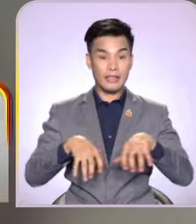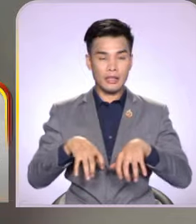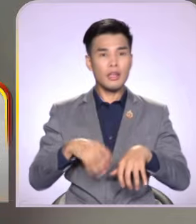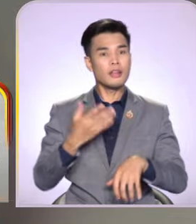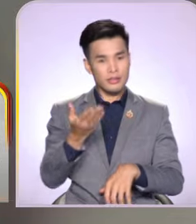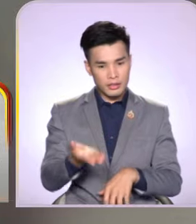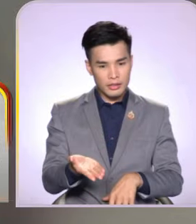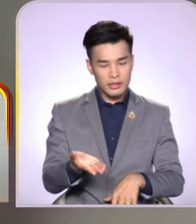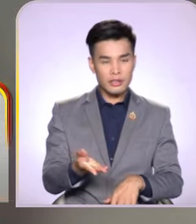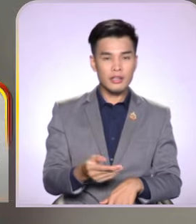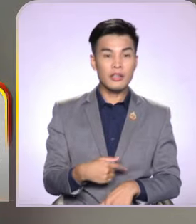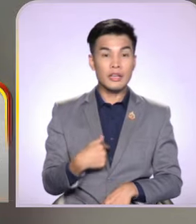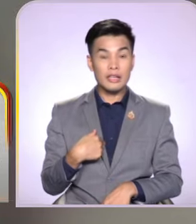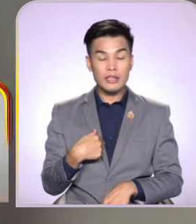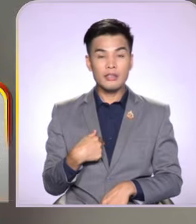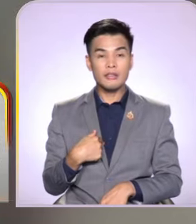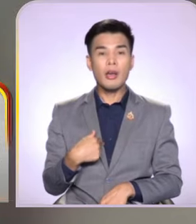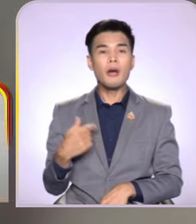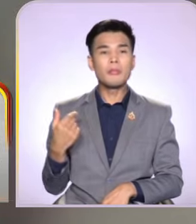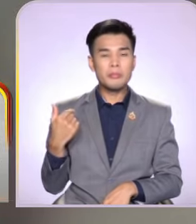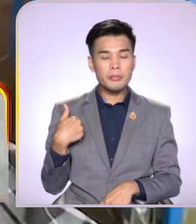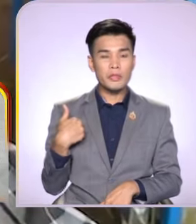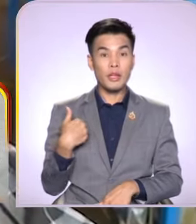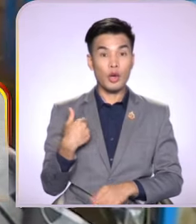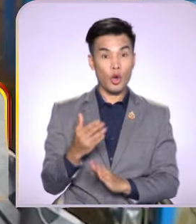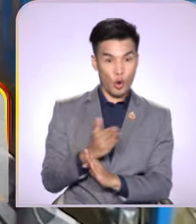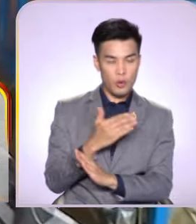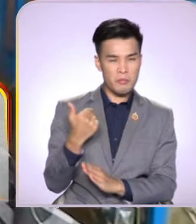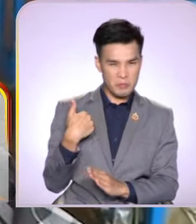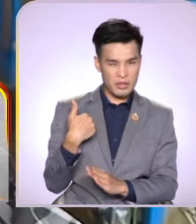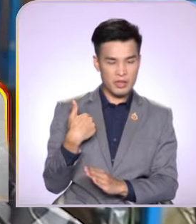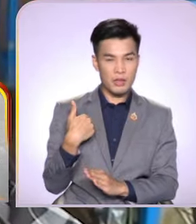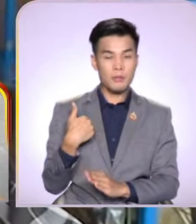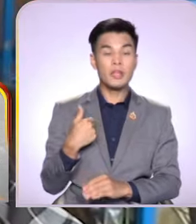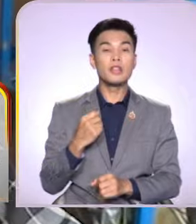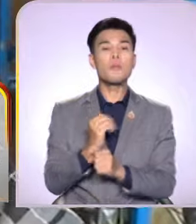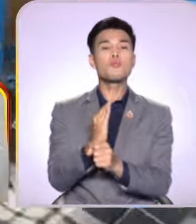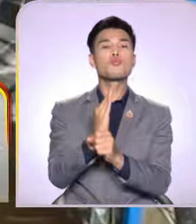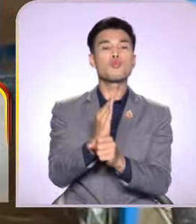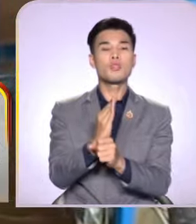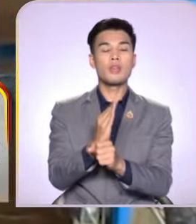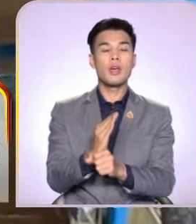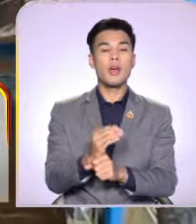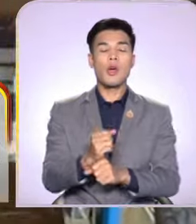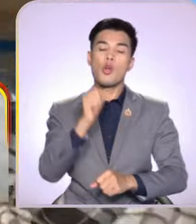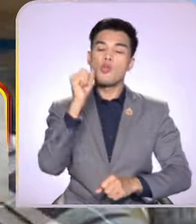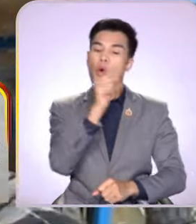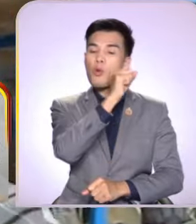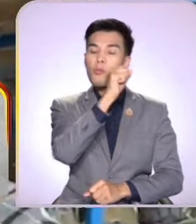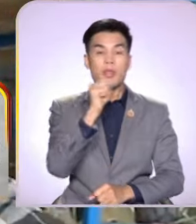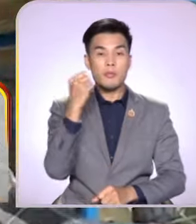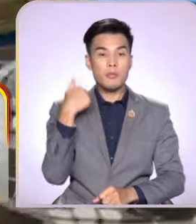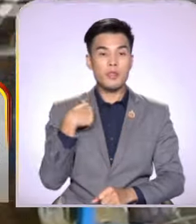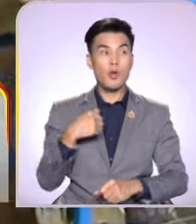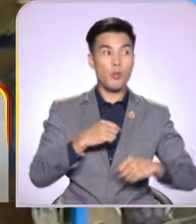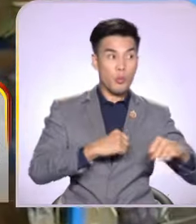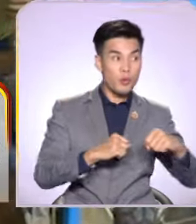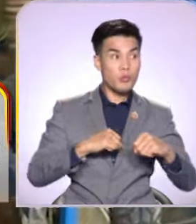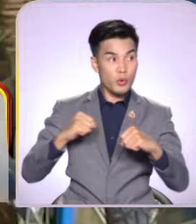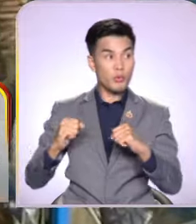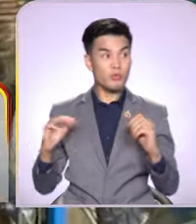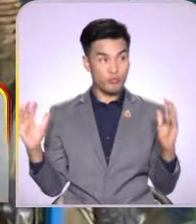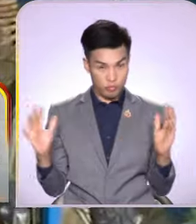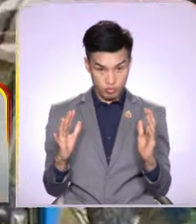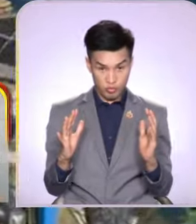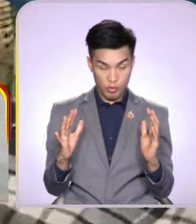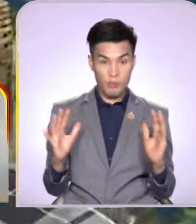นัดที่เกิดเหตุเนี่ยตั้งอยู่ที่บ้านหนองว่าก่อนเกิดเหตุในหมู่บ้านเนี่ยมีงานกฐินมีรถแห่แล้ววัยรุ่น2หมู่บ้านคือบ้านหนอง